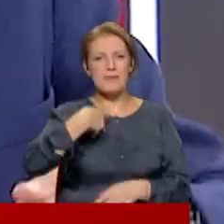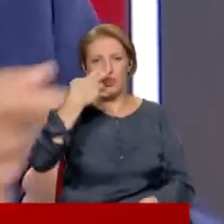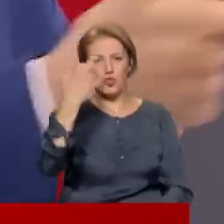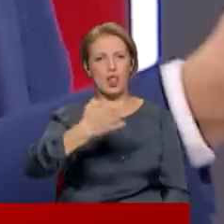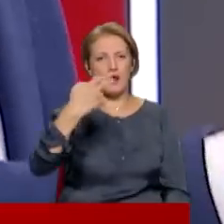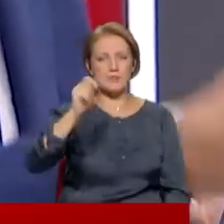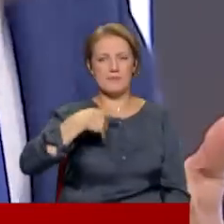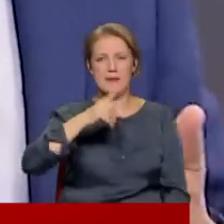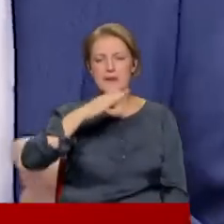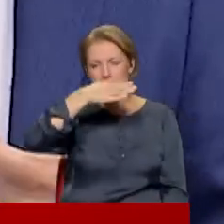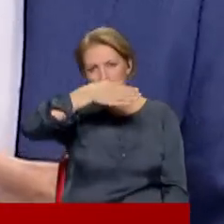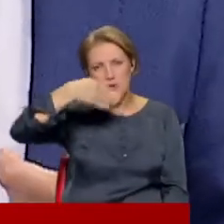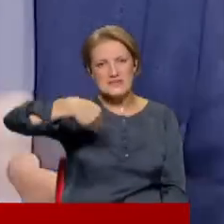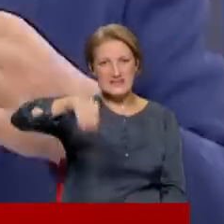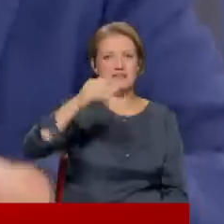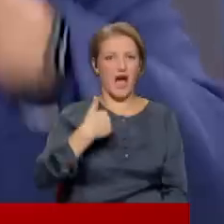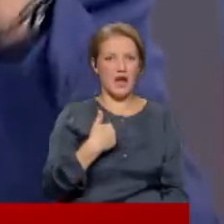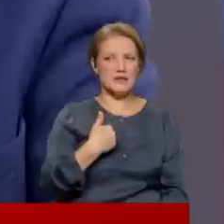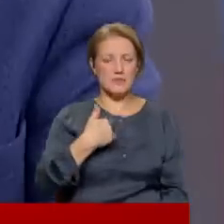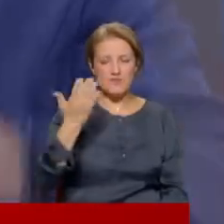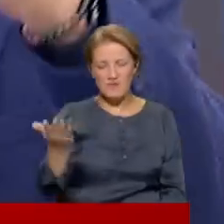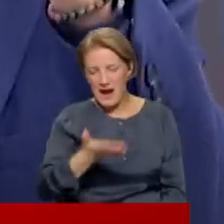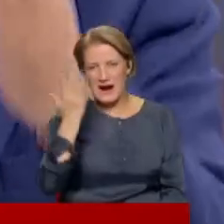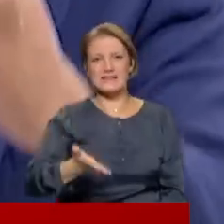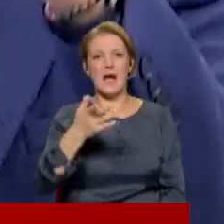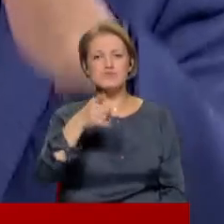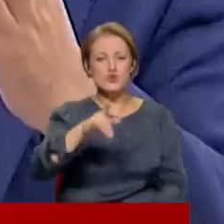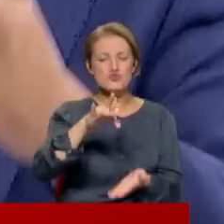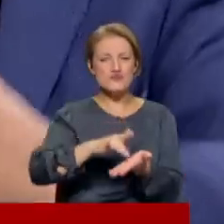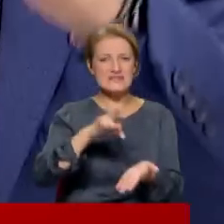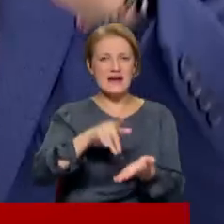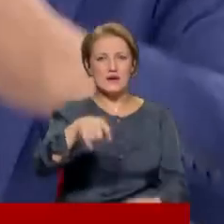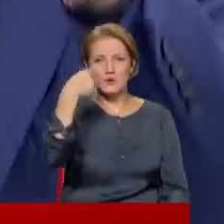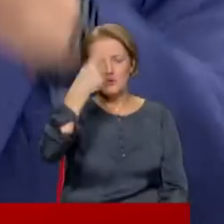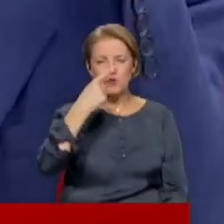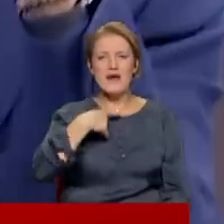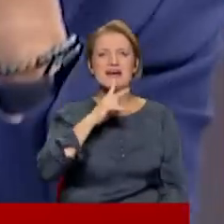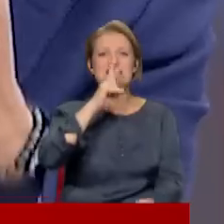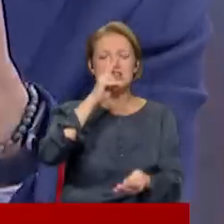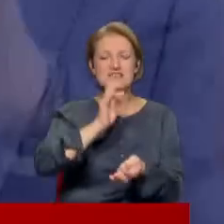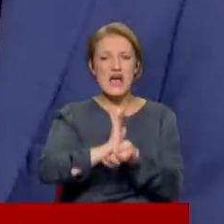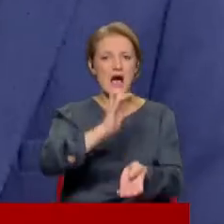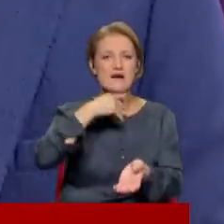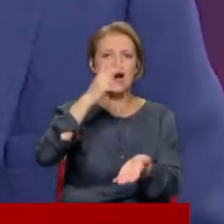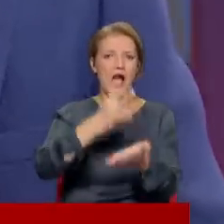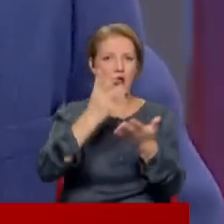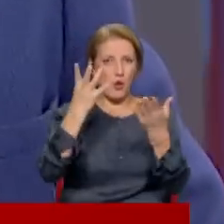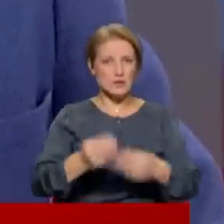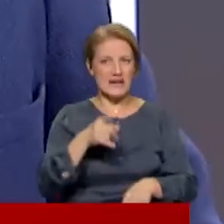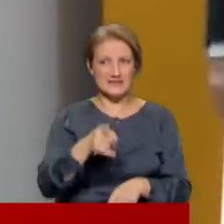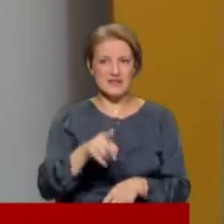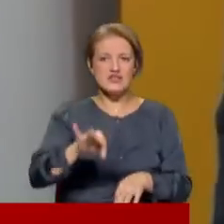dolandırıcılık yapsaydım, ben birisini uyuşturucu satsaydım. Ve hatta bu cezalardan dolayı hükmüm kesinleşseydi, ben şimdi